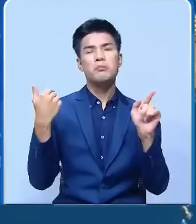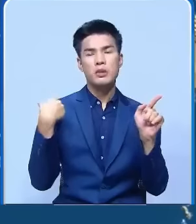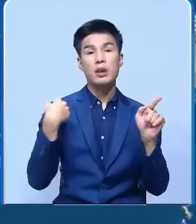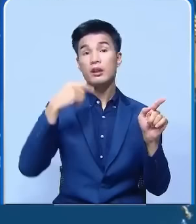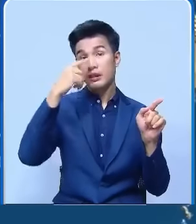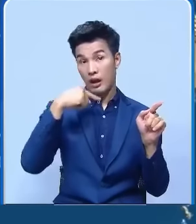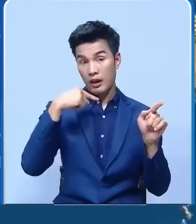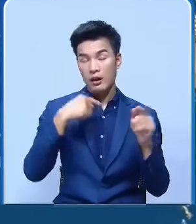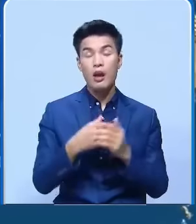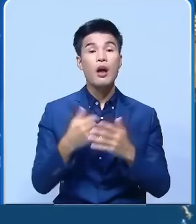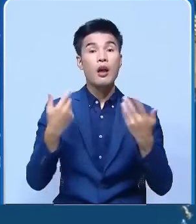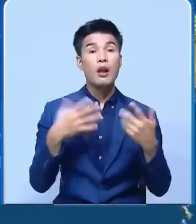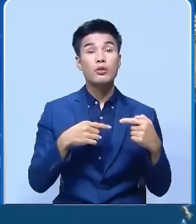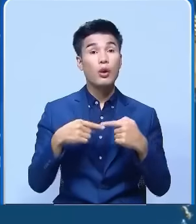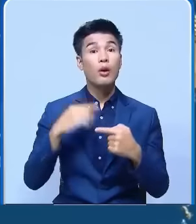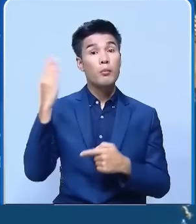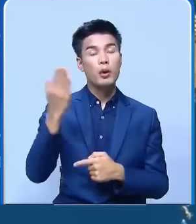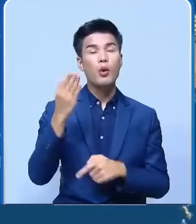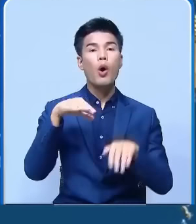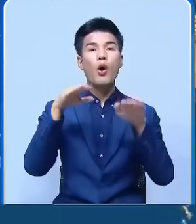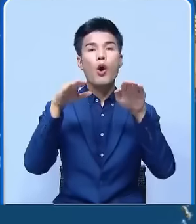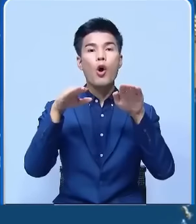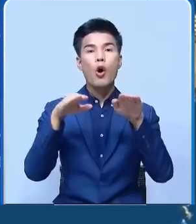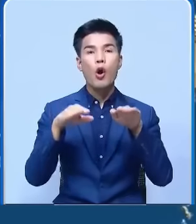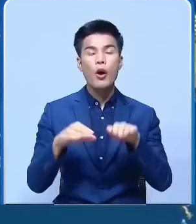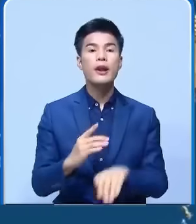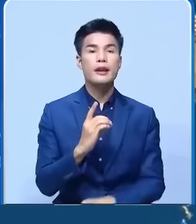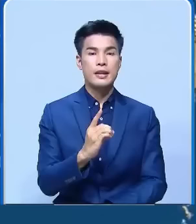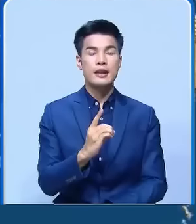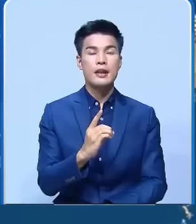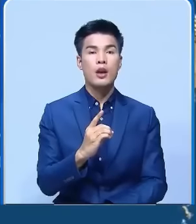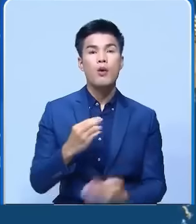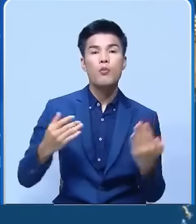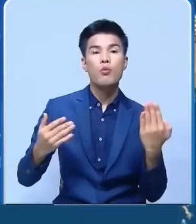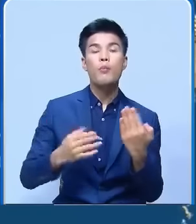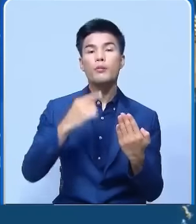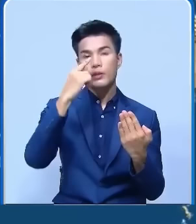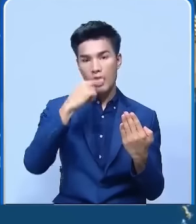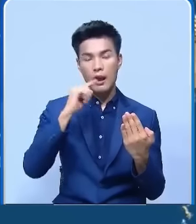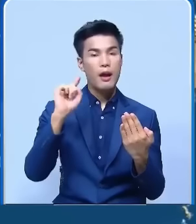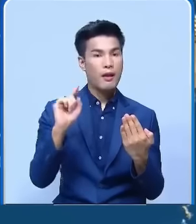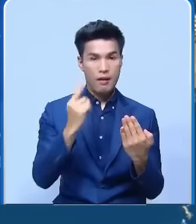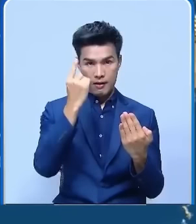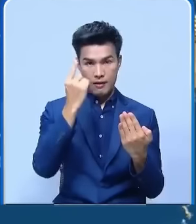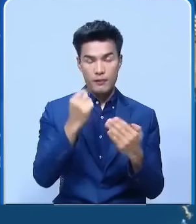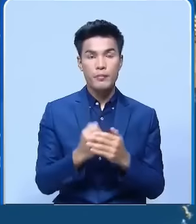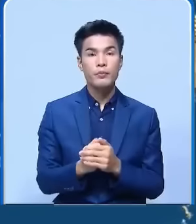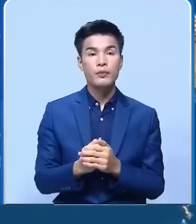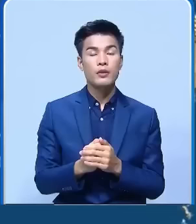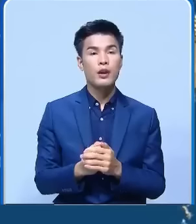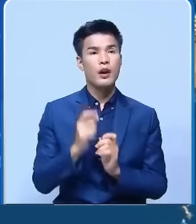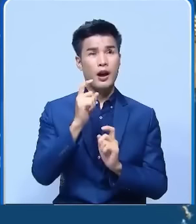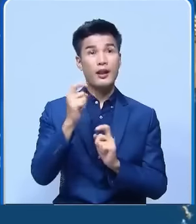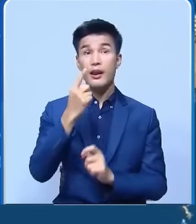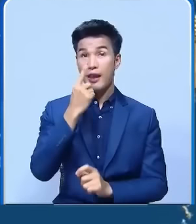ราหลังจากนั้นพายุลูกนี้จะอ่อนกำลังลงเป็นดีเพรสชันเคลื่อนเข้าไทยเป็นพายุลูกแรกนะคะโดยพื้นที่เสี่ยงภัยสี